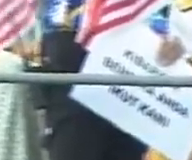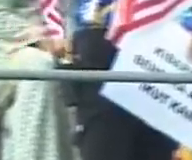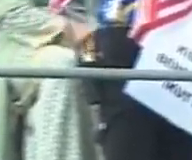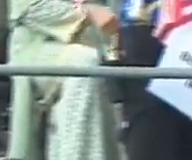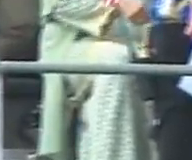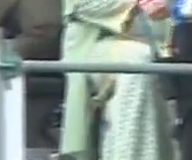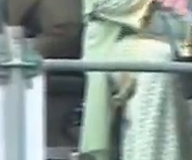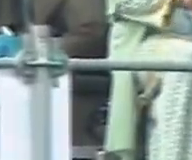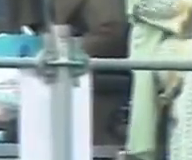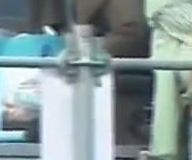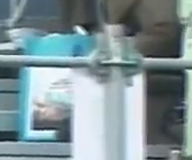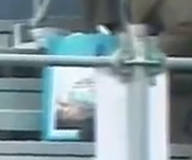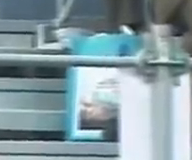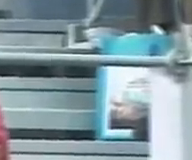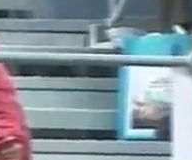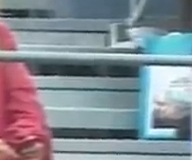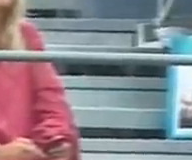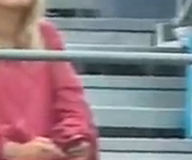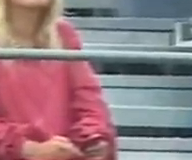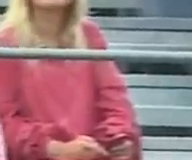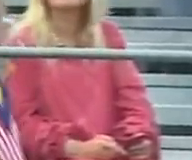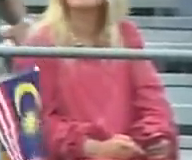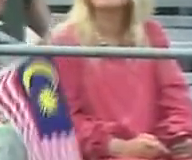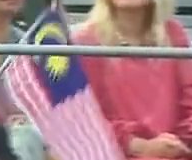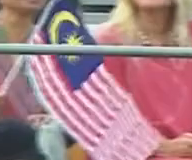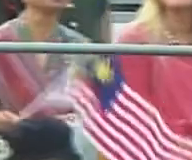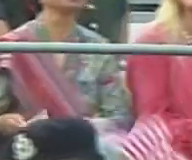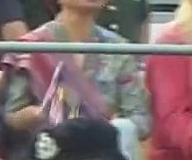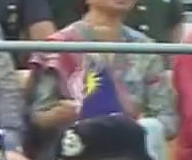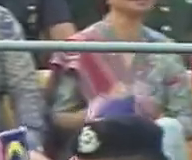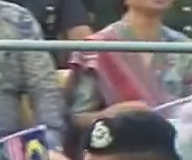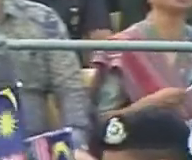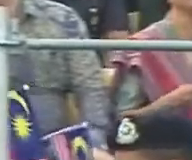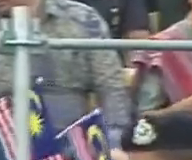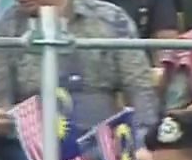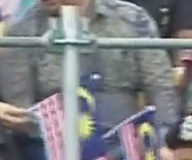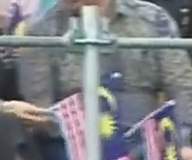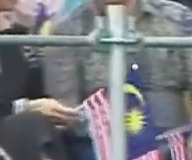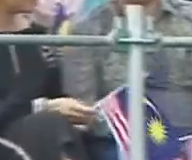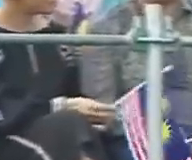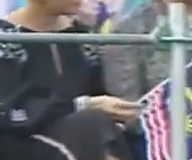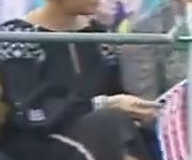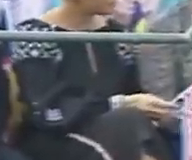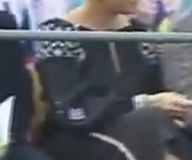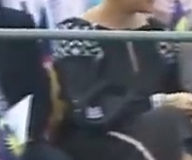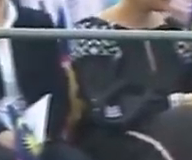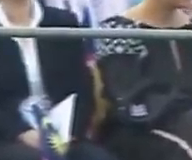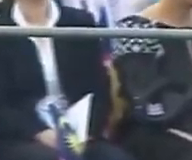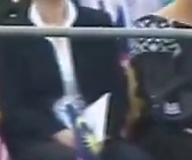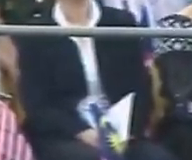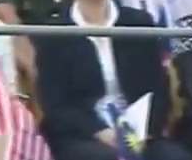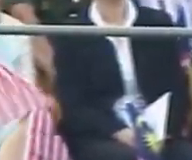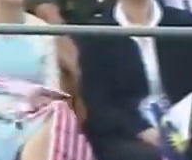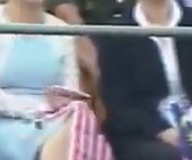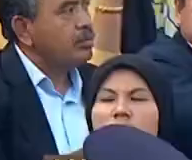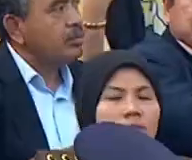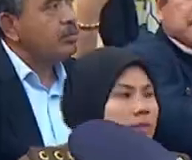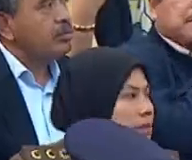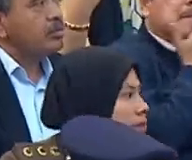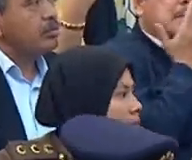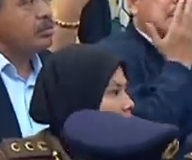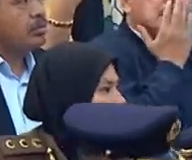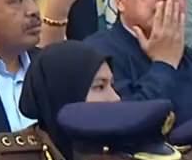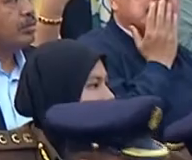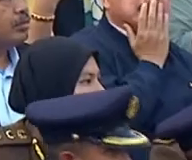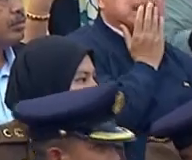tebusan bagi mempamerkan kompetensi taktik, teknik dan prosedur dalam penggemburan jarak dekat